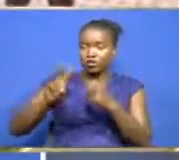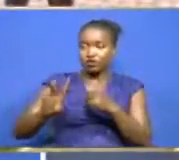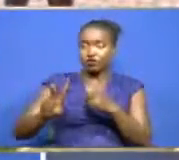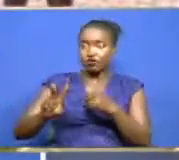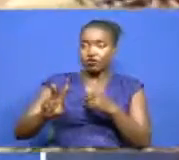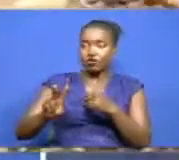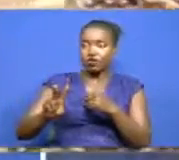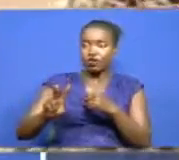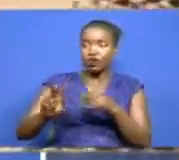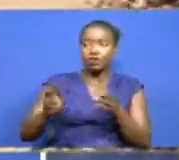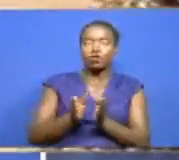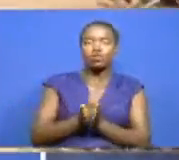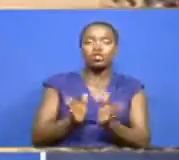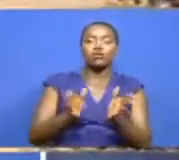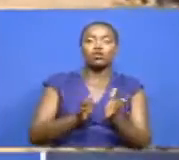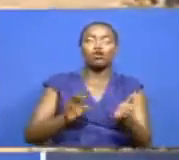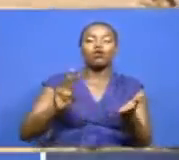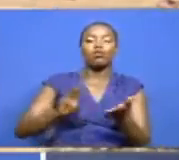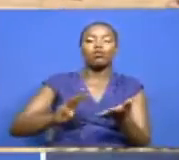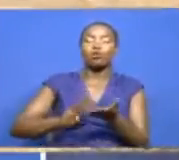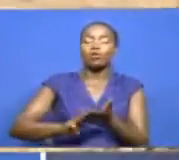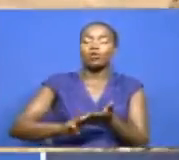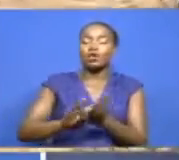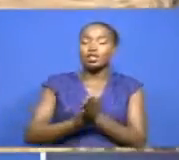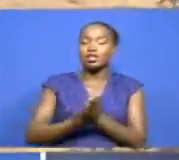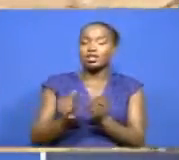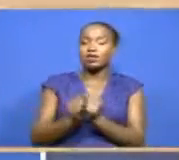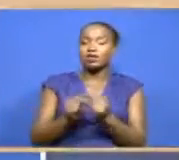wadi ya kijumla na 17 katika wadi za